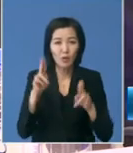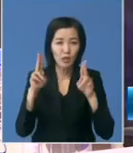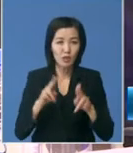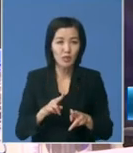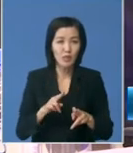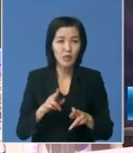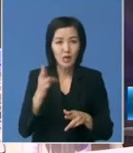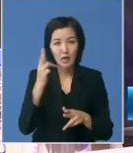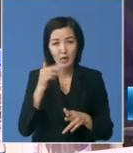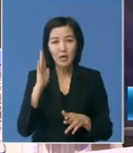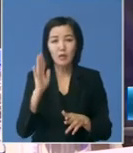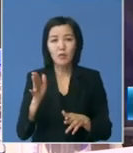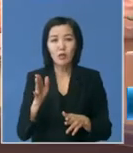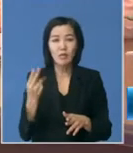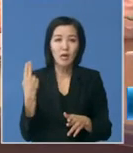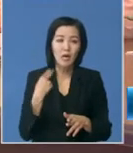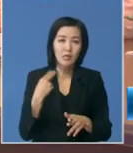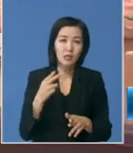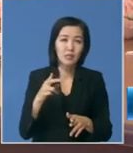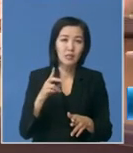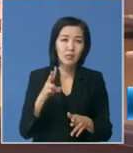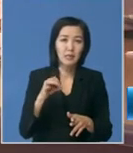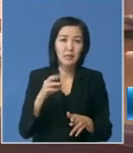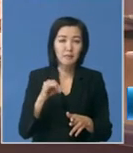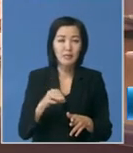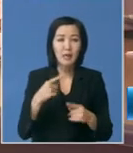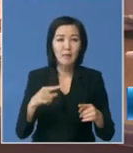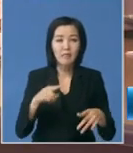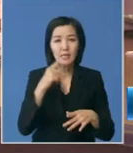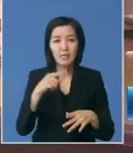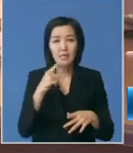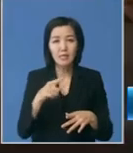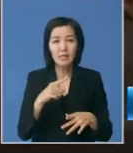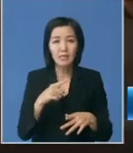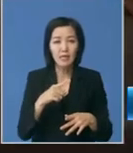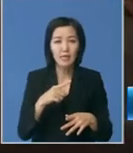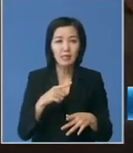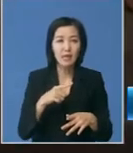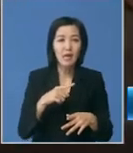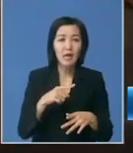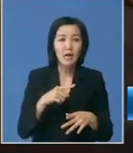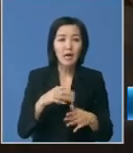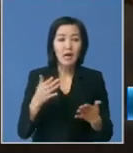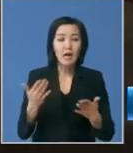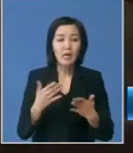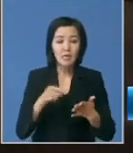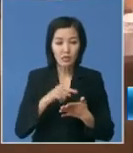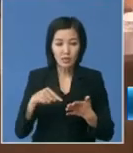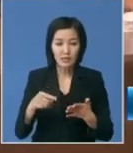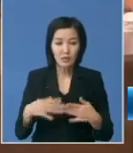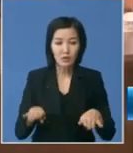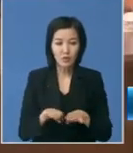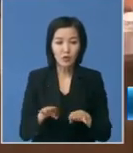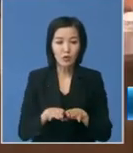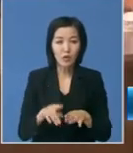болады. Ағылшын, неміс және басқа тілдердің дыбыстарына қарағанда әріптер қалай таңбаланса, солай дыбысталады. Жиында ел арасында көп